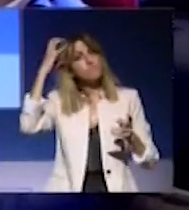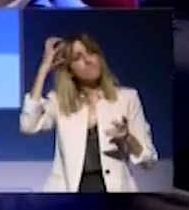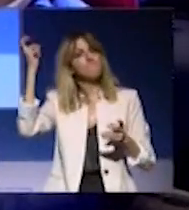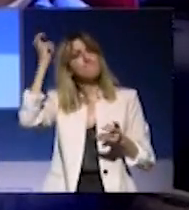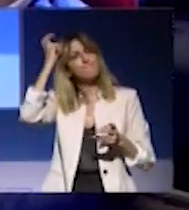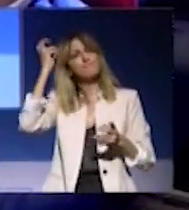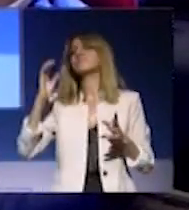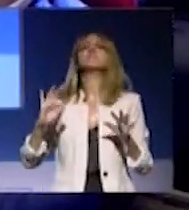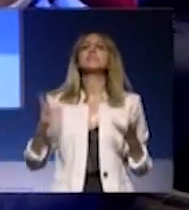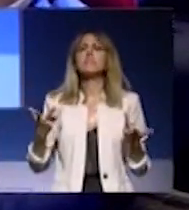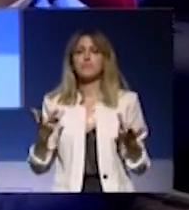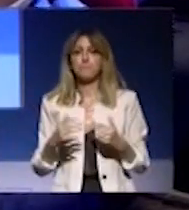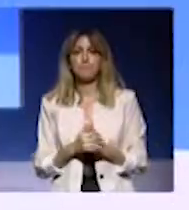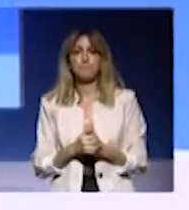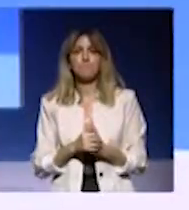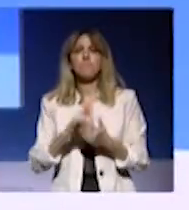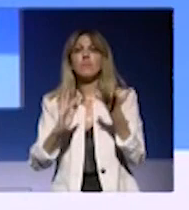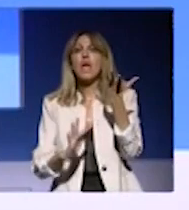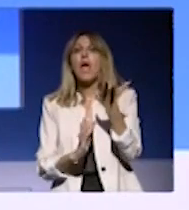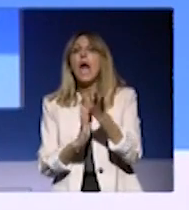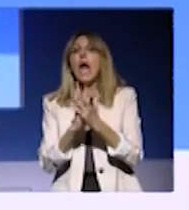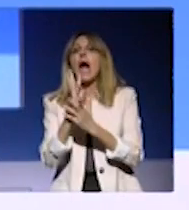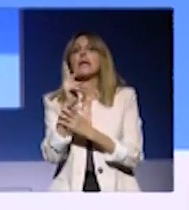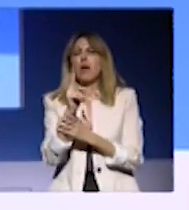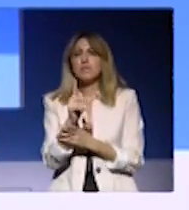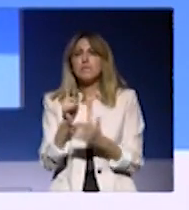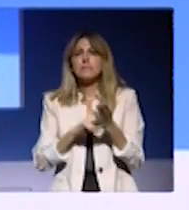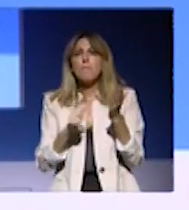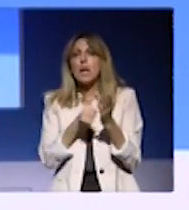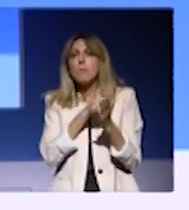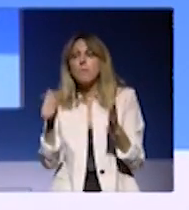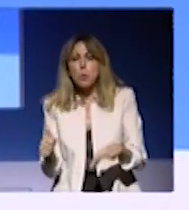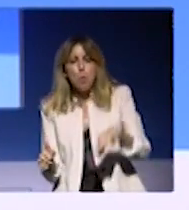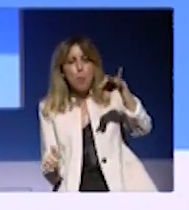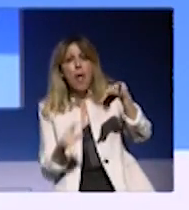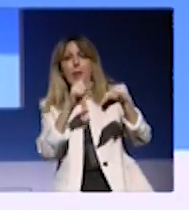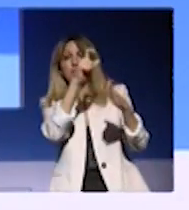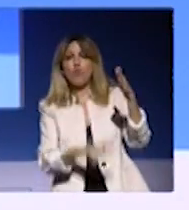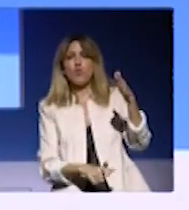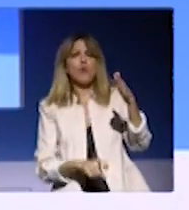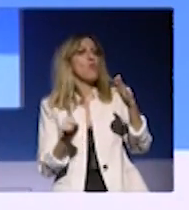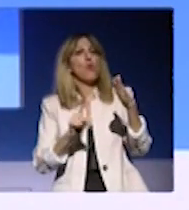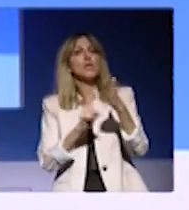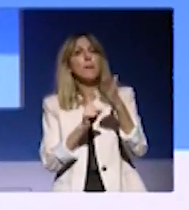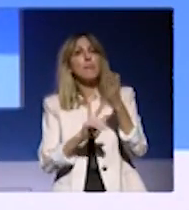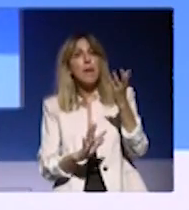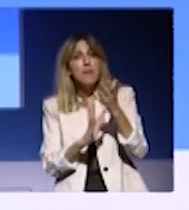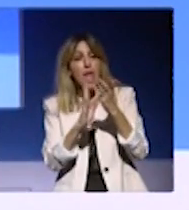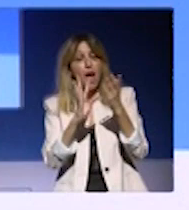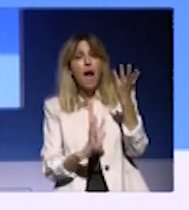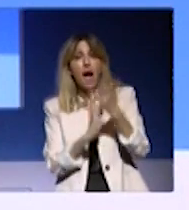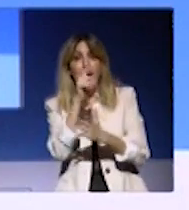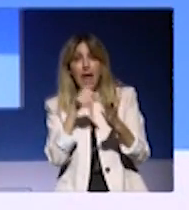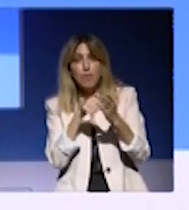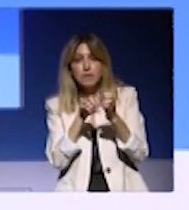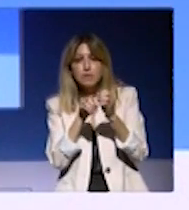η ανάπτυξη διαχέεται σε μια ολόκληρη περιφέρεια, αποτελεί ακριβώς αυτήν τη